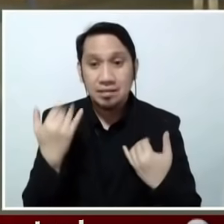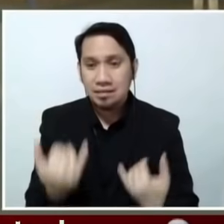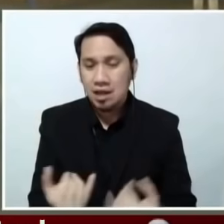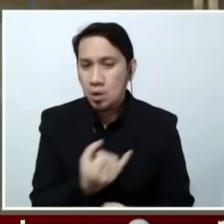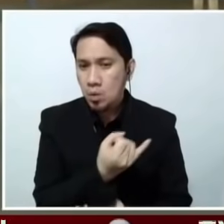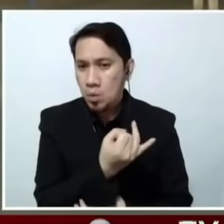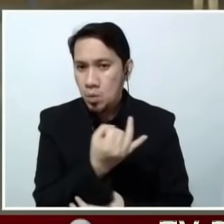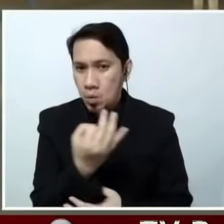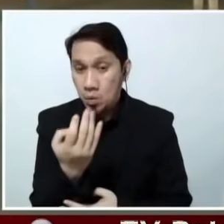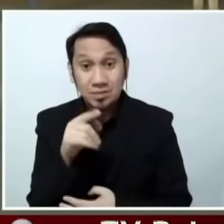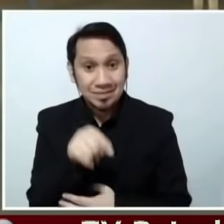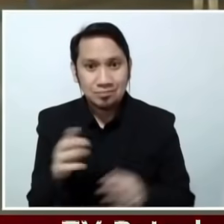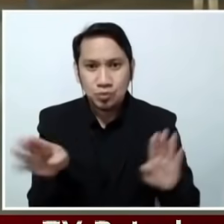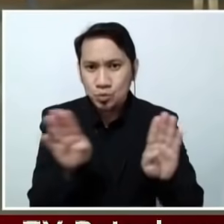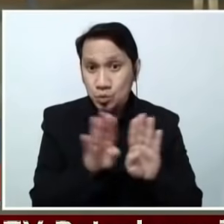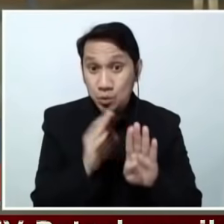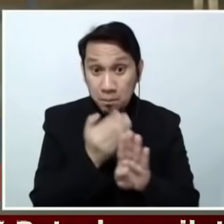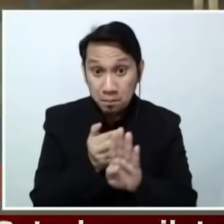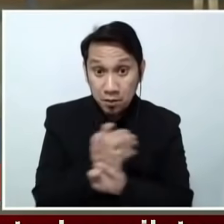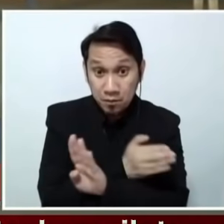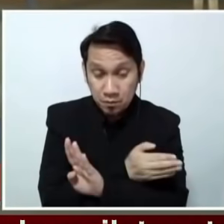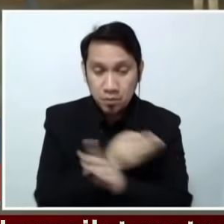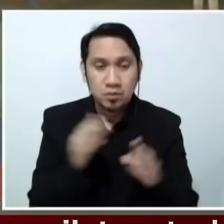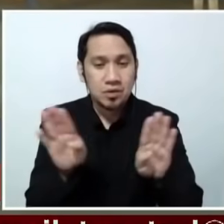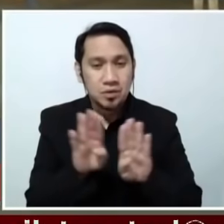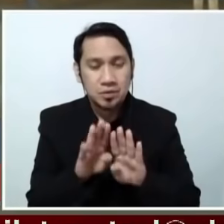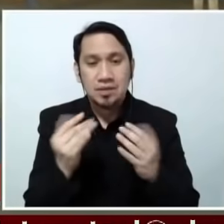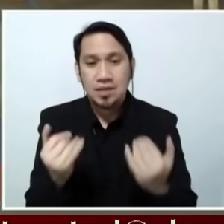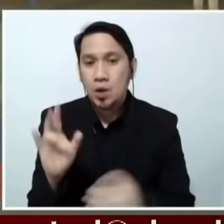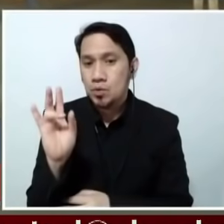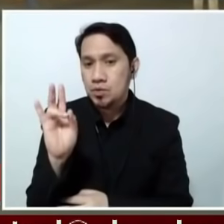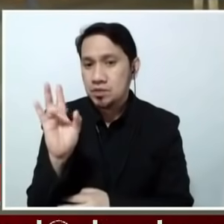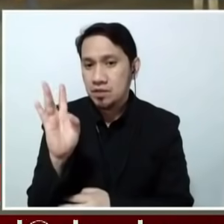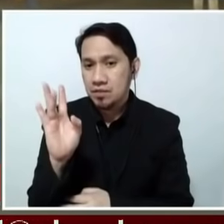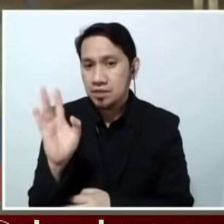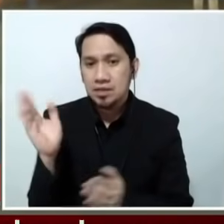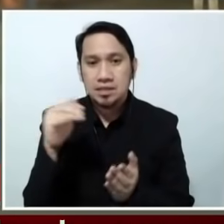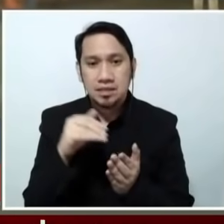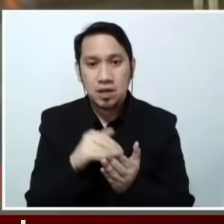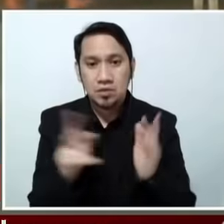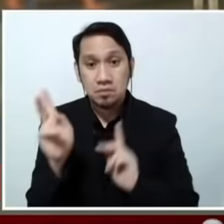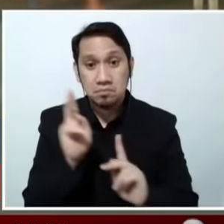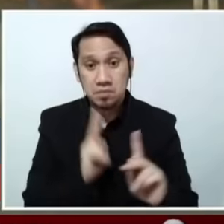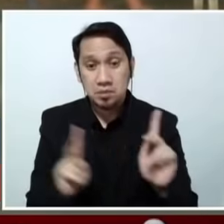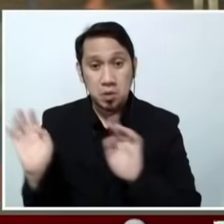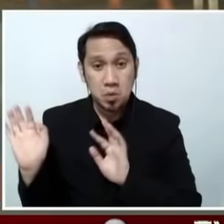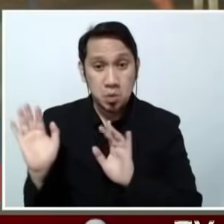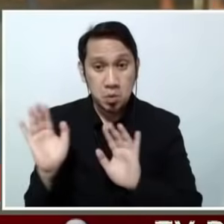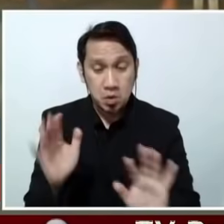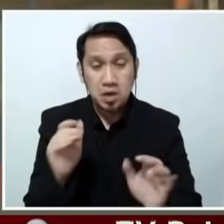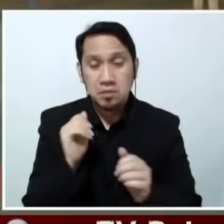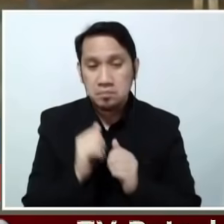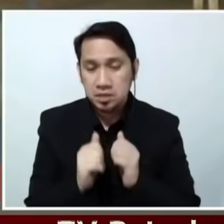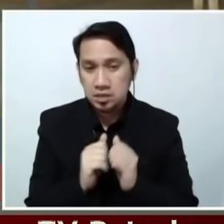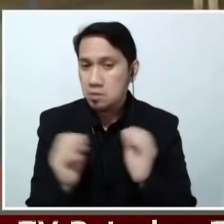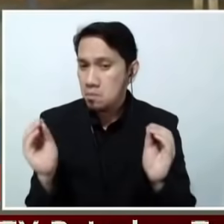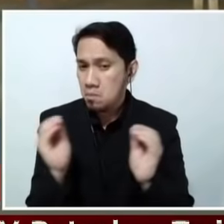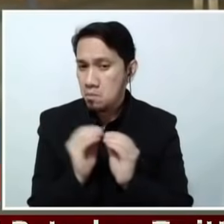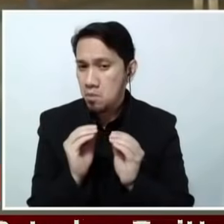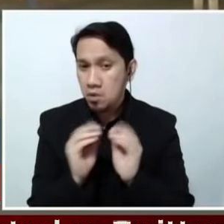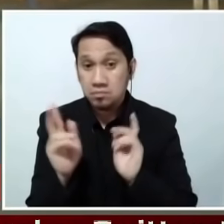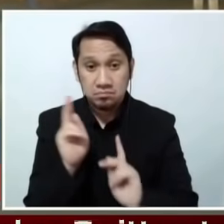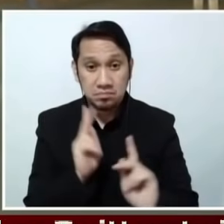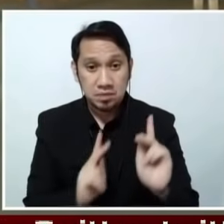nung nagsarado ang Manila North Cemetery, ay 17,000 na katao ang pumunta ngayong araw. Ibig sabihin, dumoble ang dami ng tao